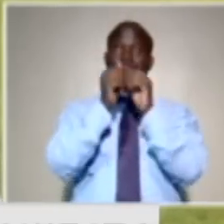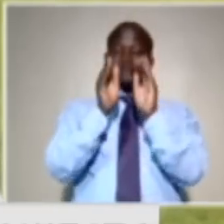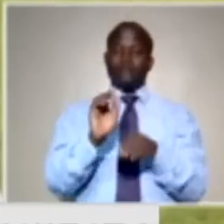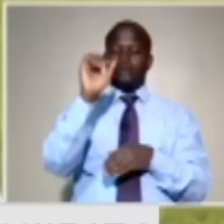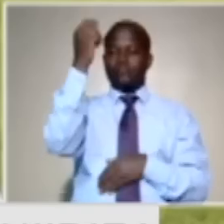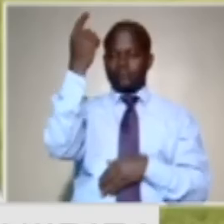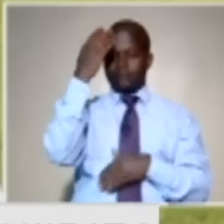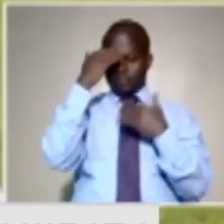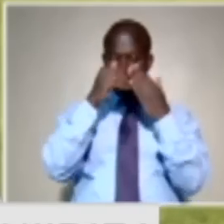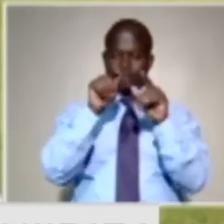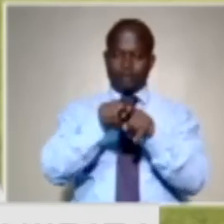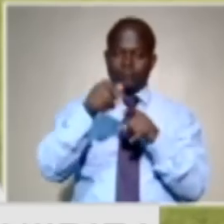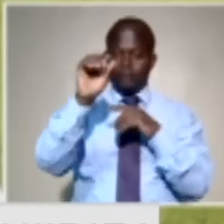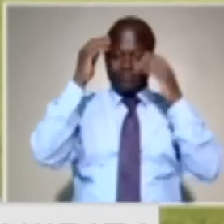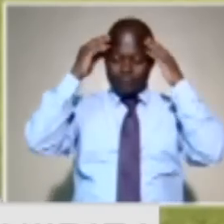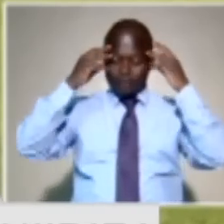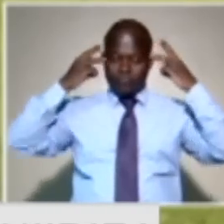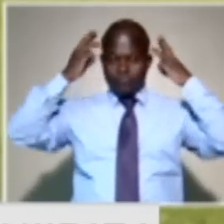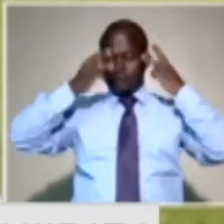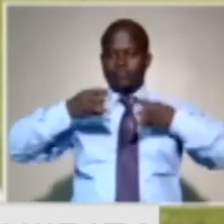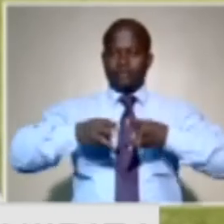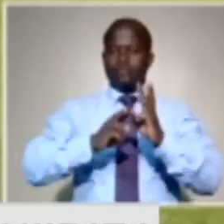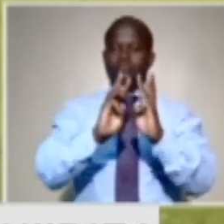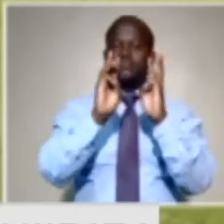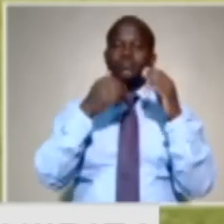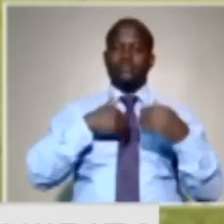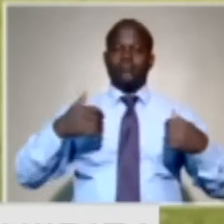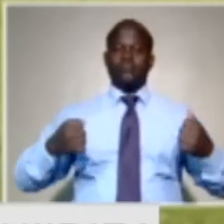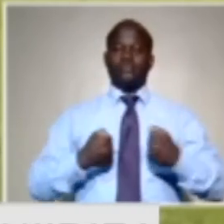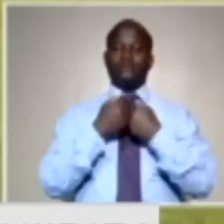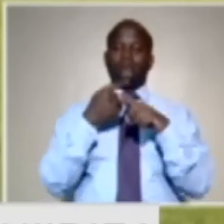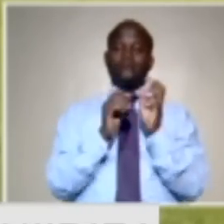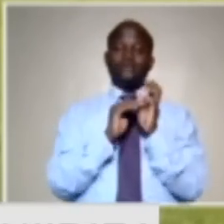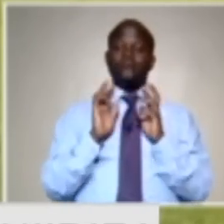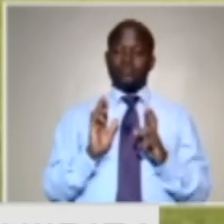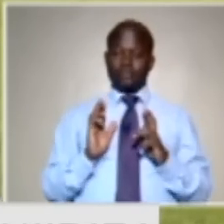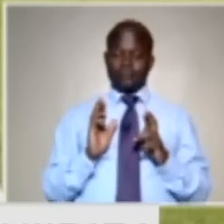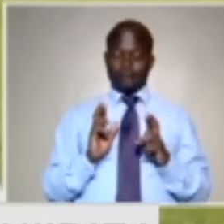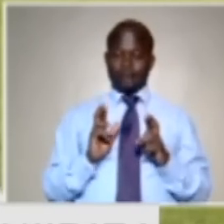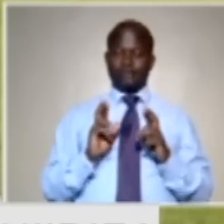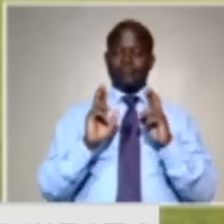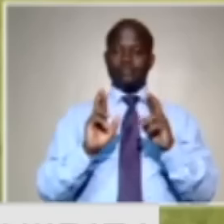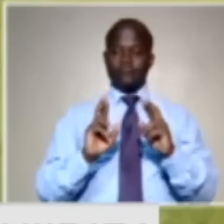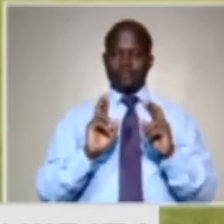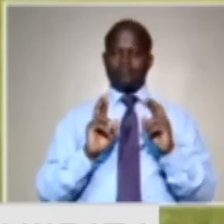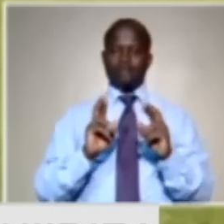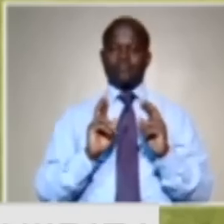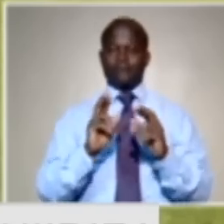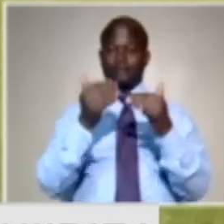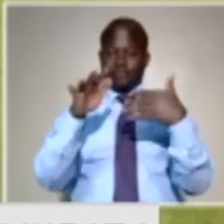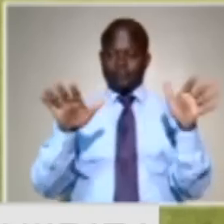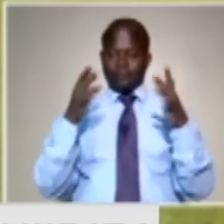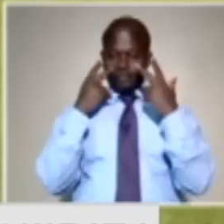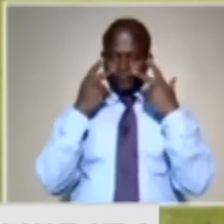isonga kuko nabo bahangayikishijwe n'ukuntu twahuye n'ibiza kandi twizera ko kizeye ko tumaze